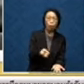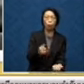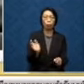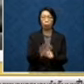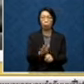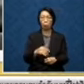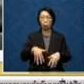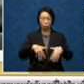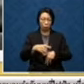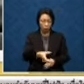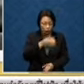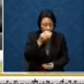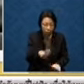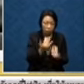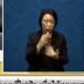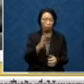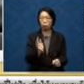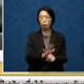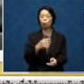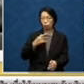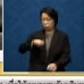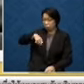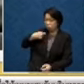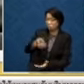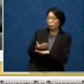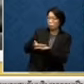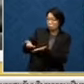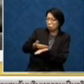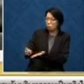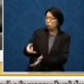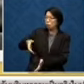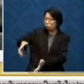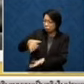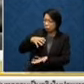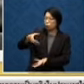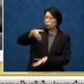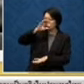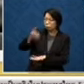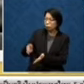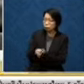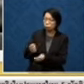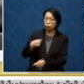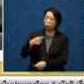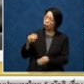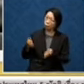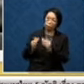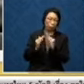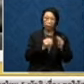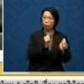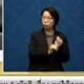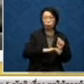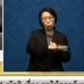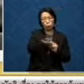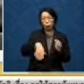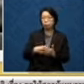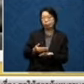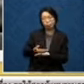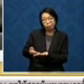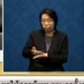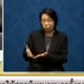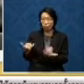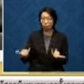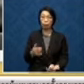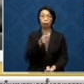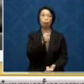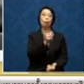ได้รับความเดือดร้อนต้องซื้อน้ำเพื่อใช้ในการอุปโภคบริโภคทุกครัวเรือนซึ่งอบต.ดงกลางค่ะทำเรื่องขอรับการสนับสนุนงบประม